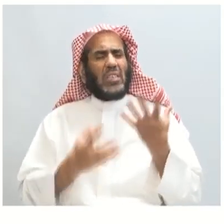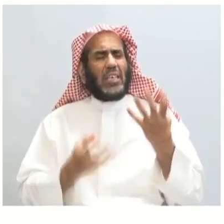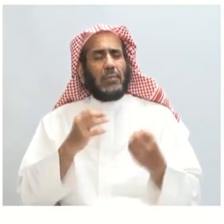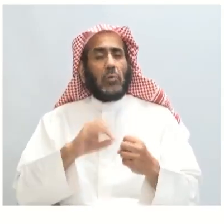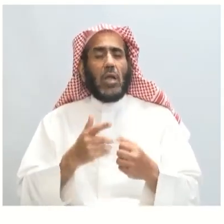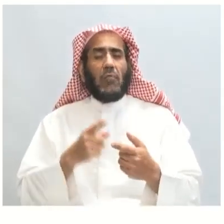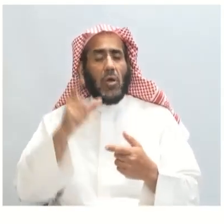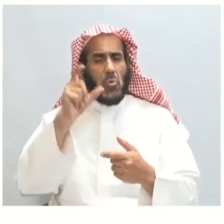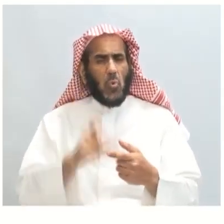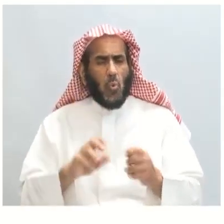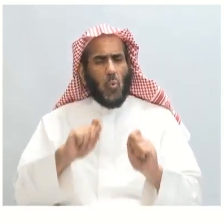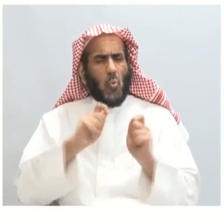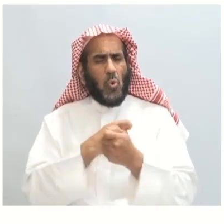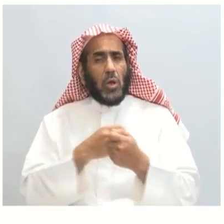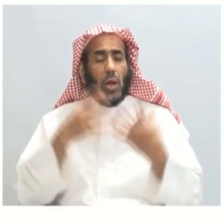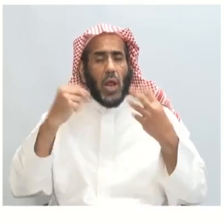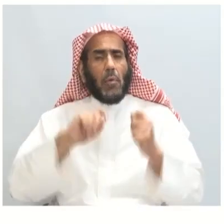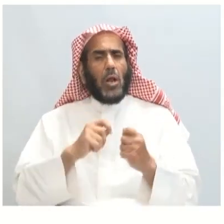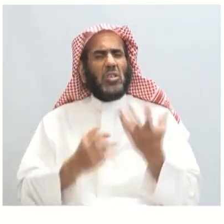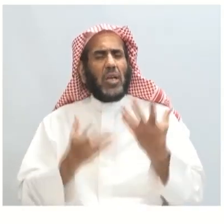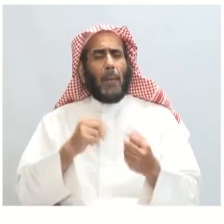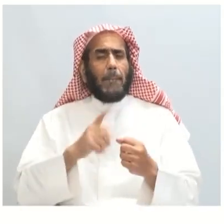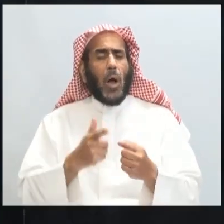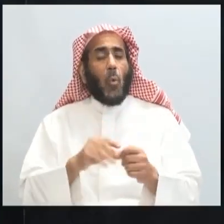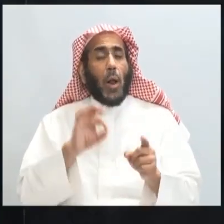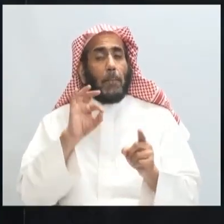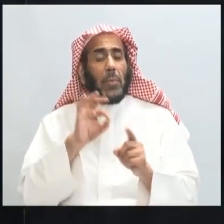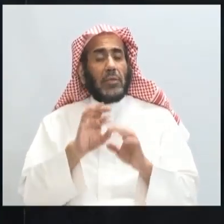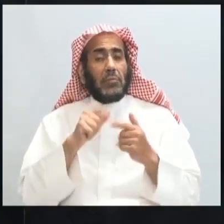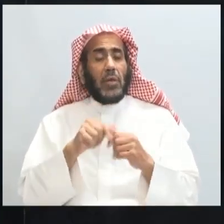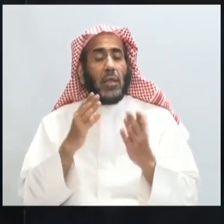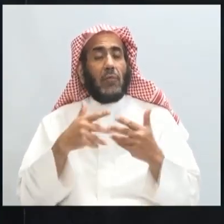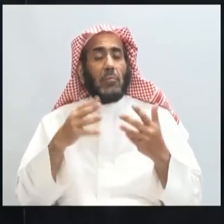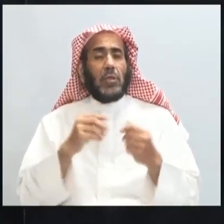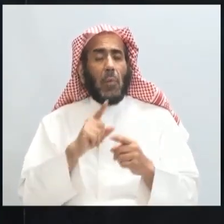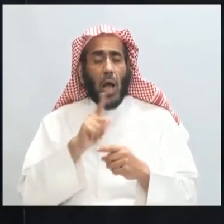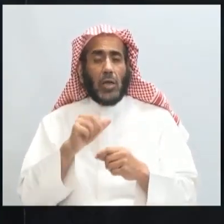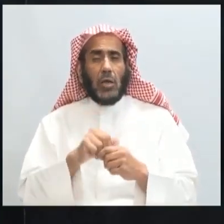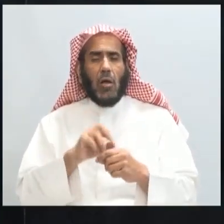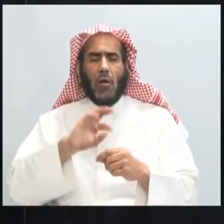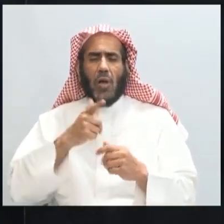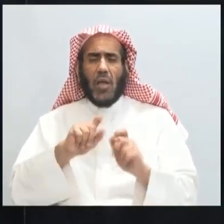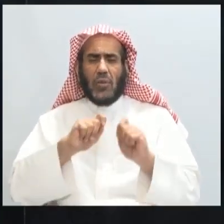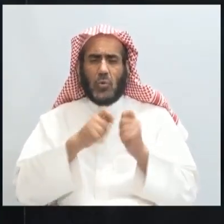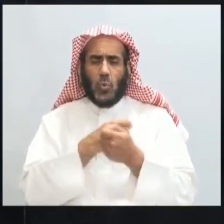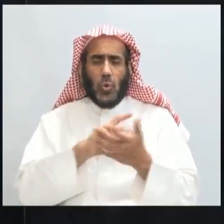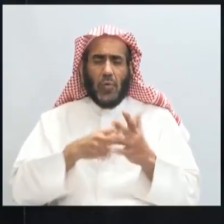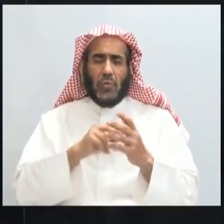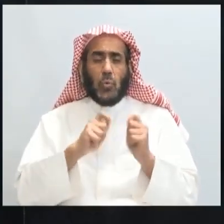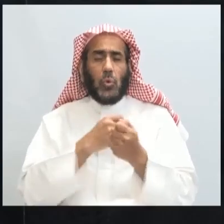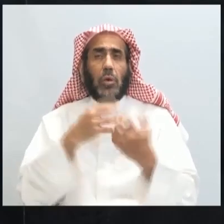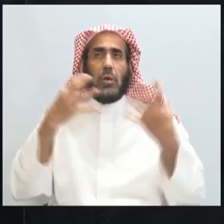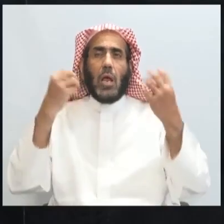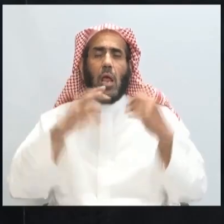يحير المتهور النعيم جحيم ما هو المقصد من هنا في البيت انما قال الشاعر فكيف تحير النعيم